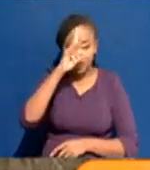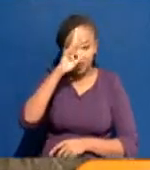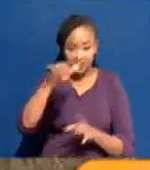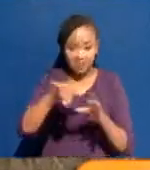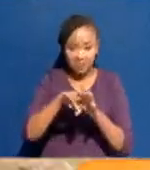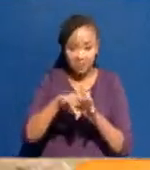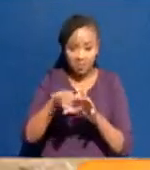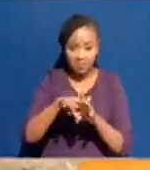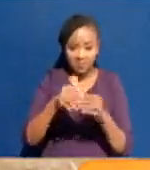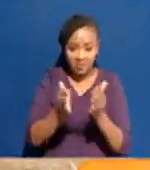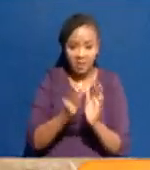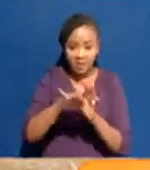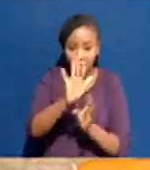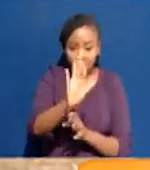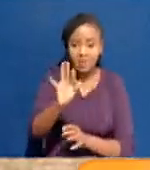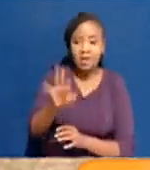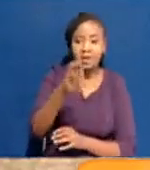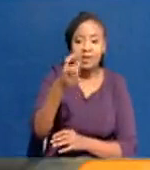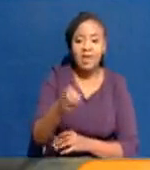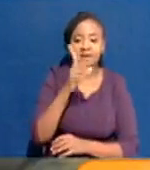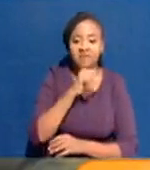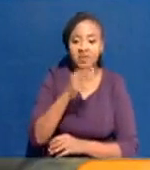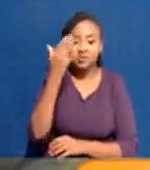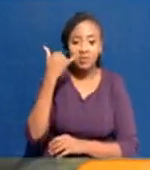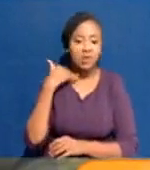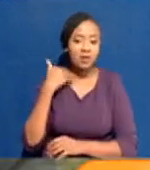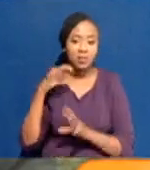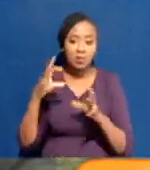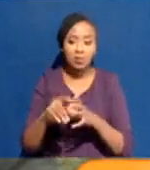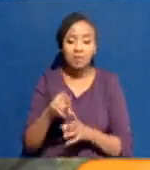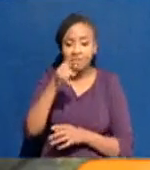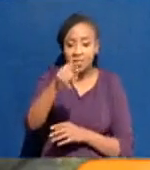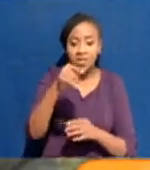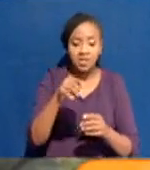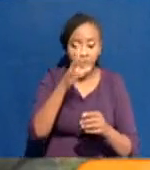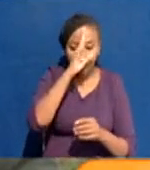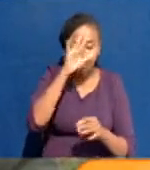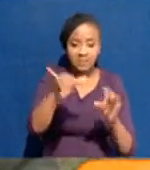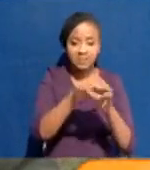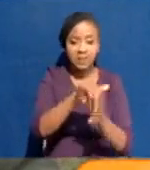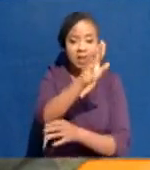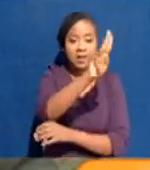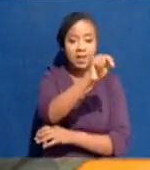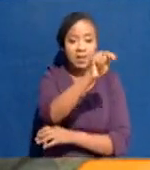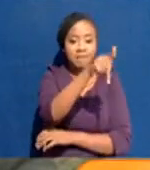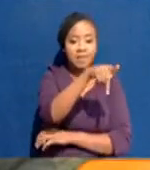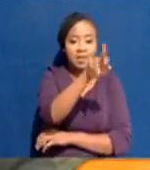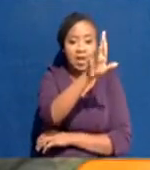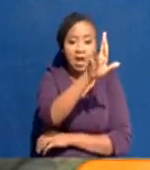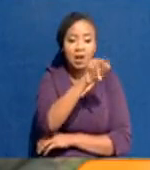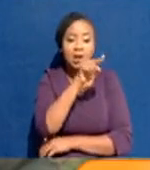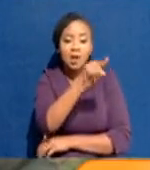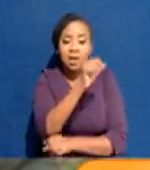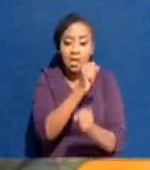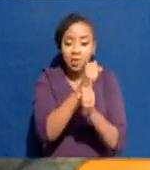aliuawa na majangili wa wizi wa mifugo. Alikuwa mmoja wapo wa NPR ambao alikuwa anashughulikia